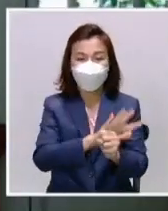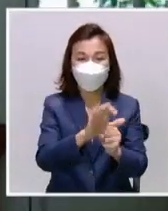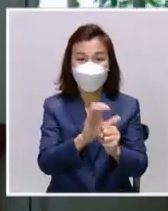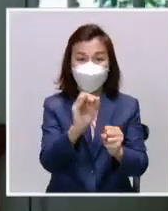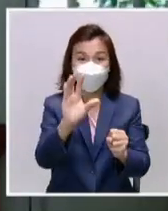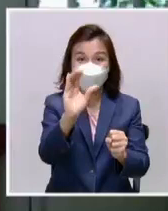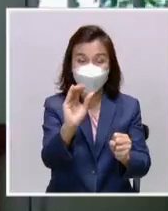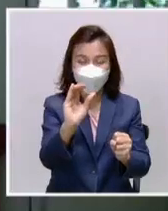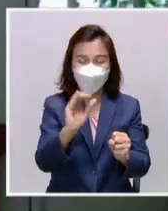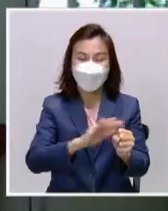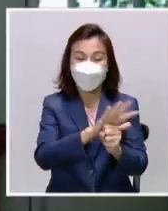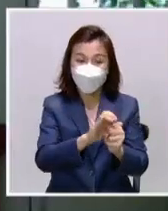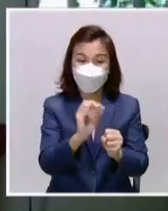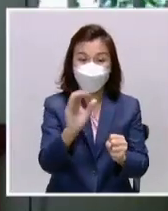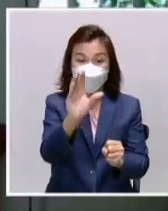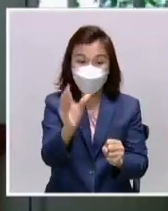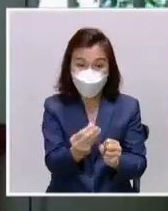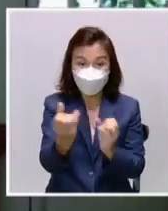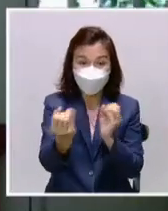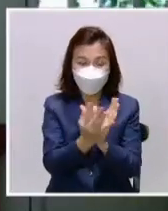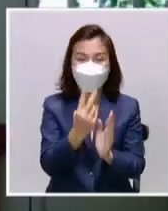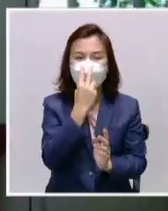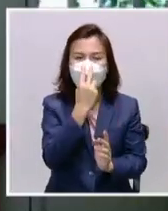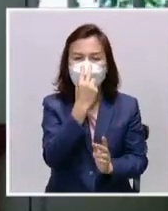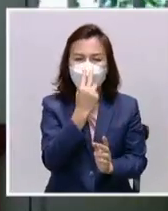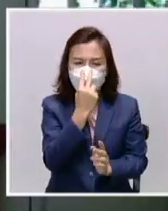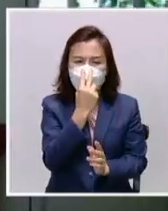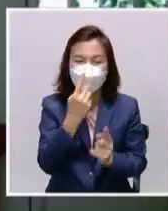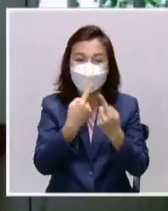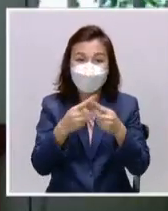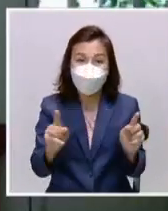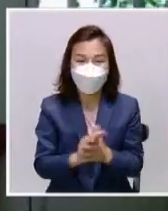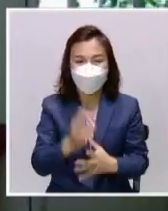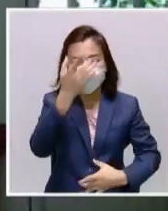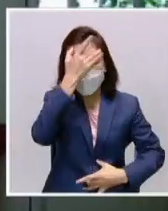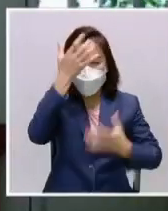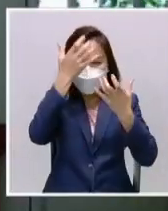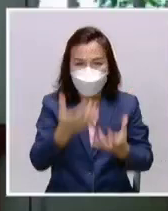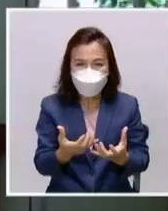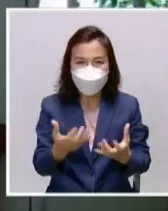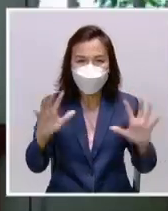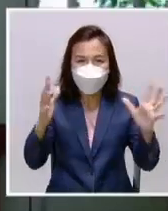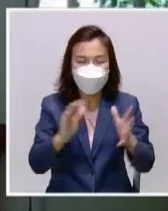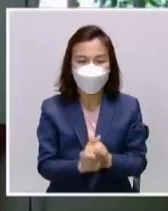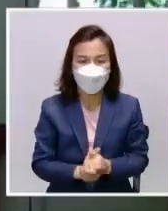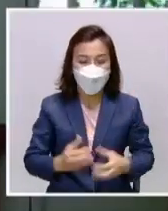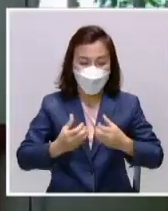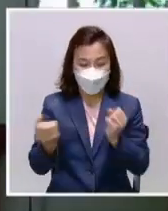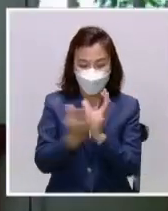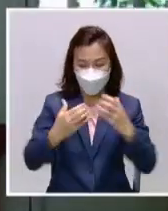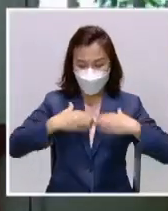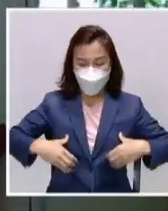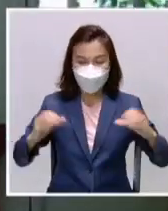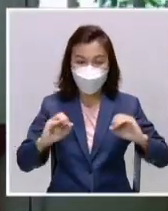it'meConนั้นแม้ว่าจะส่งผลกระทบต่อระบบทางเดินหายใจส่วนบนแต่ก็ไม่ได้ส่งผลรุนแรงกับปอดไม่เหมือนกับสายพันธุ์อื่นๆก่อนหน้า